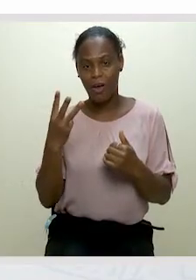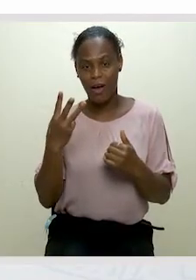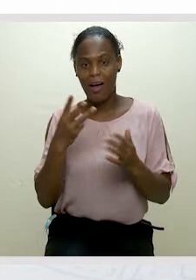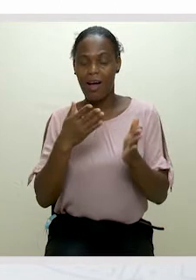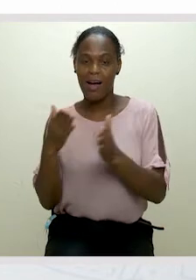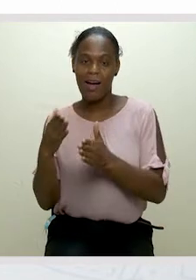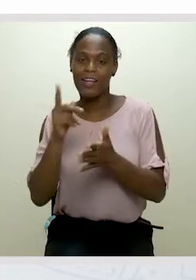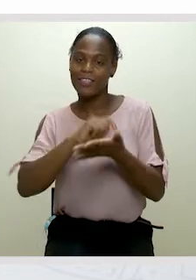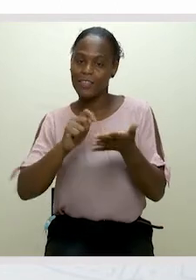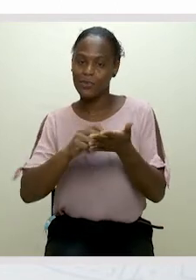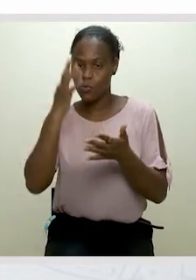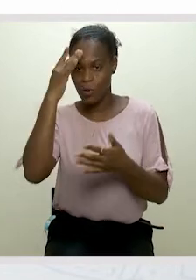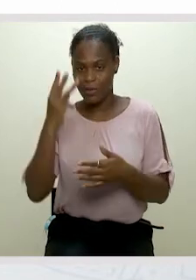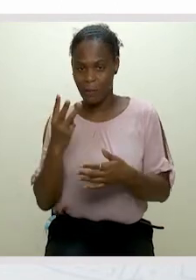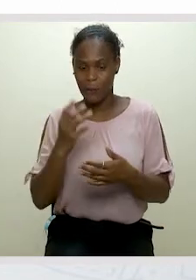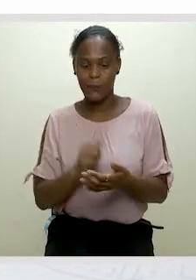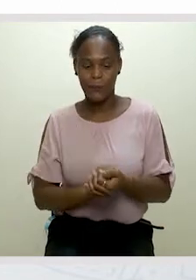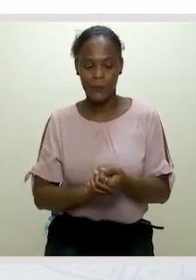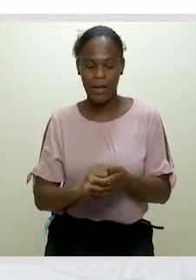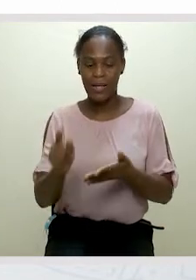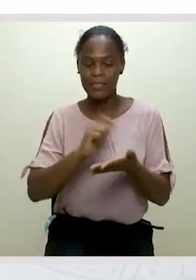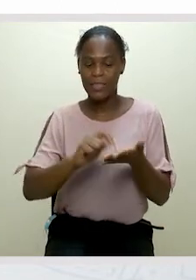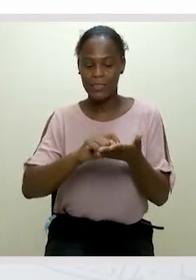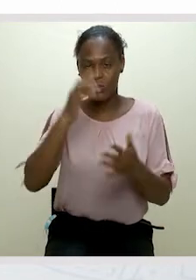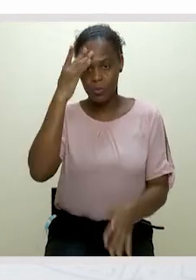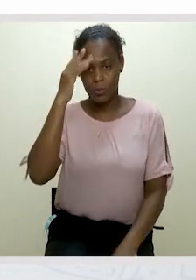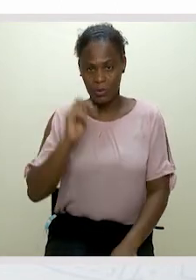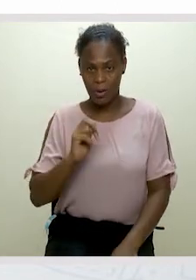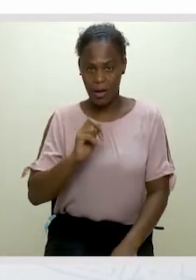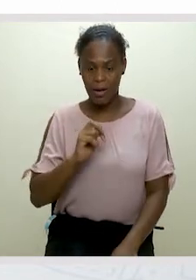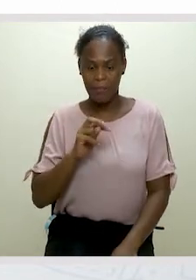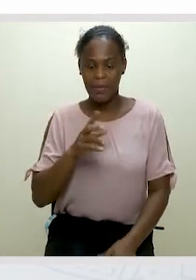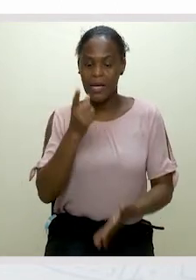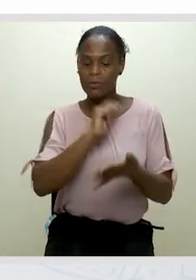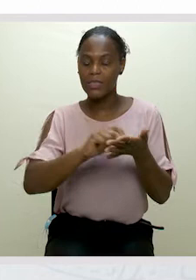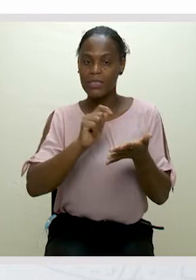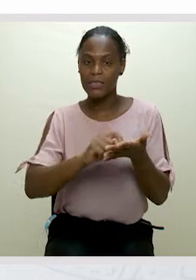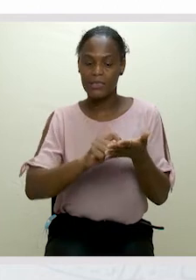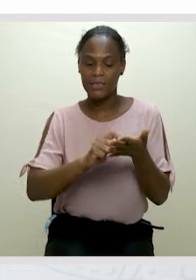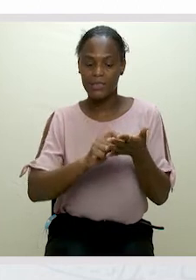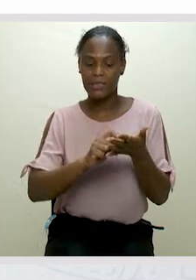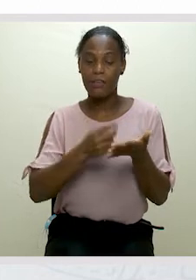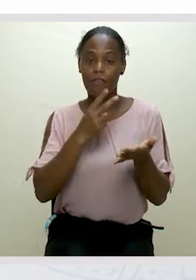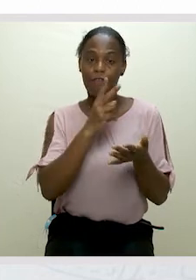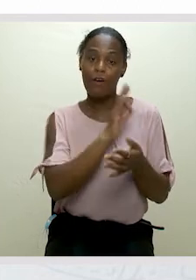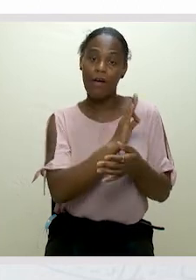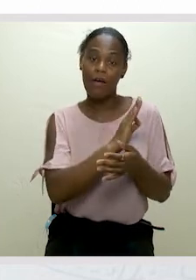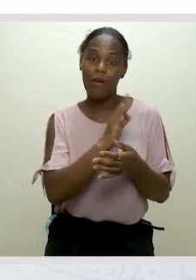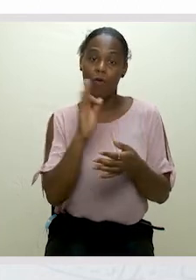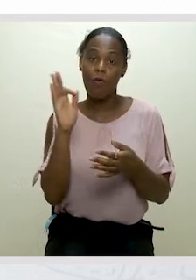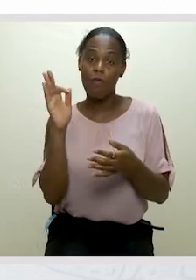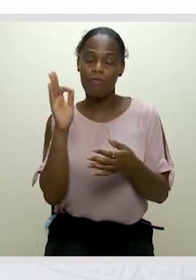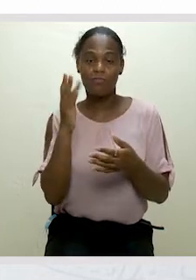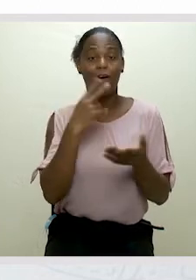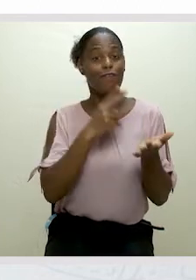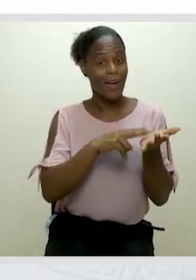3, c'est un exercice de vrai ou faux. L'instruction nous dit, signale les